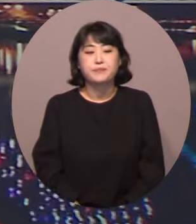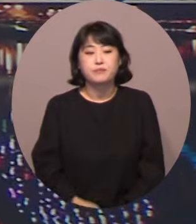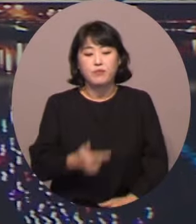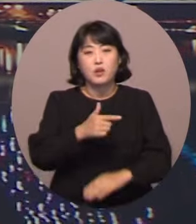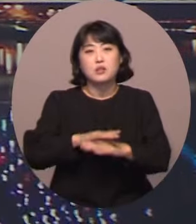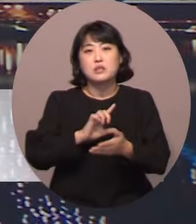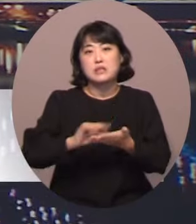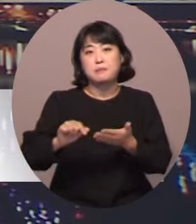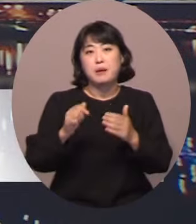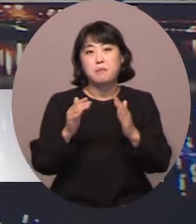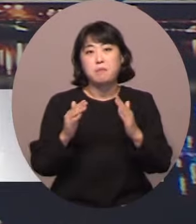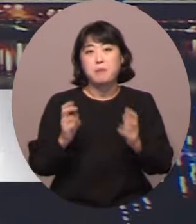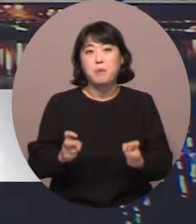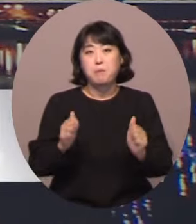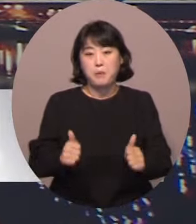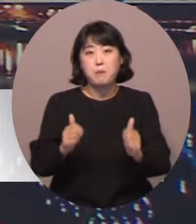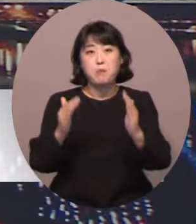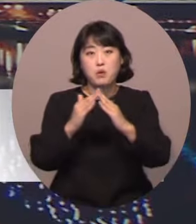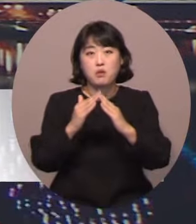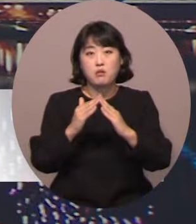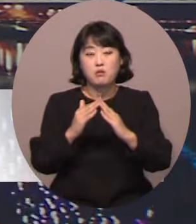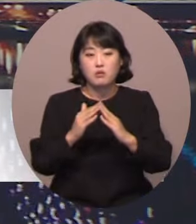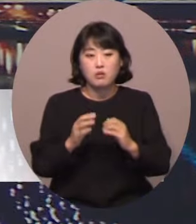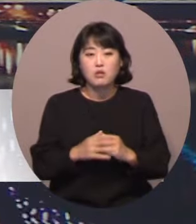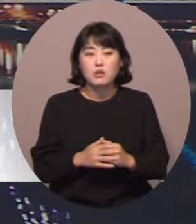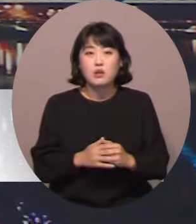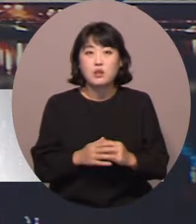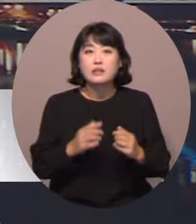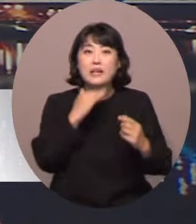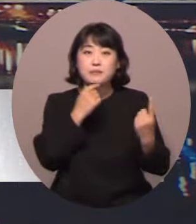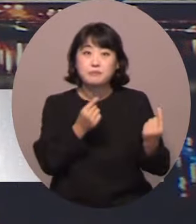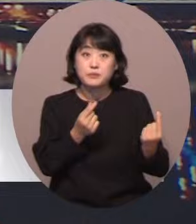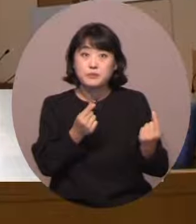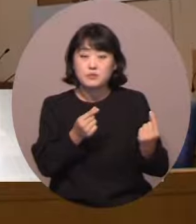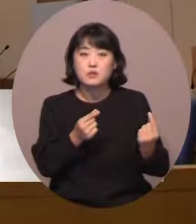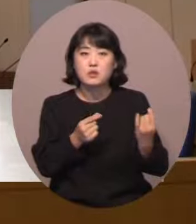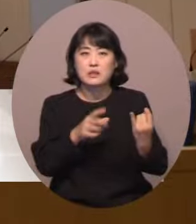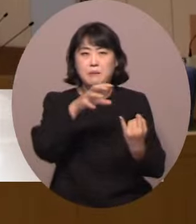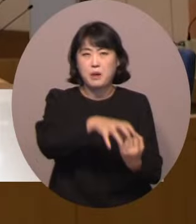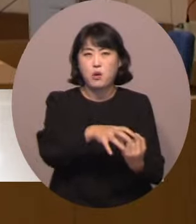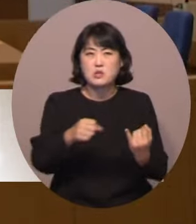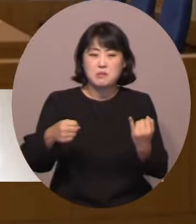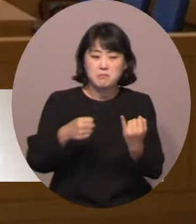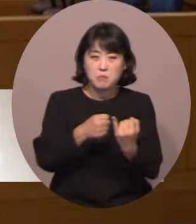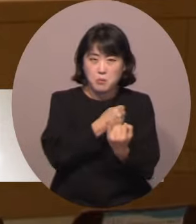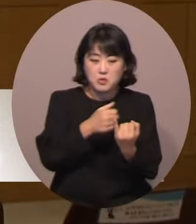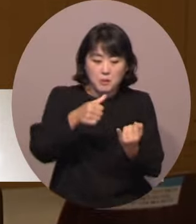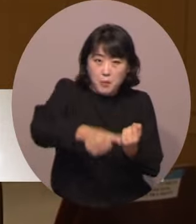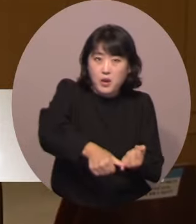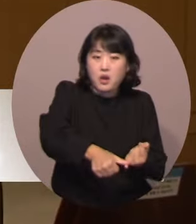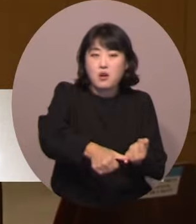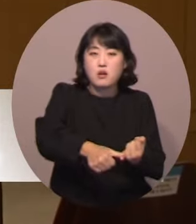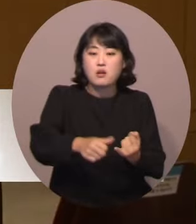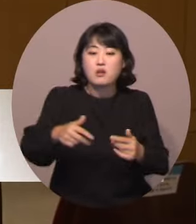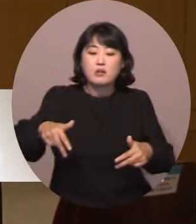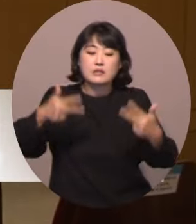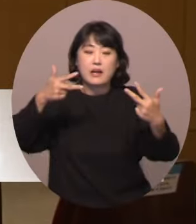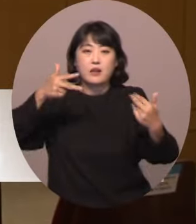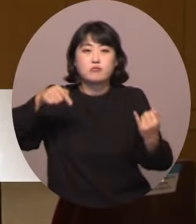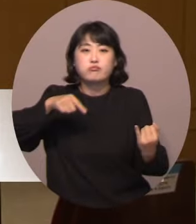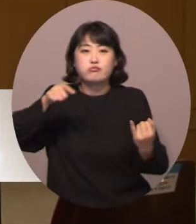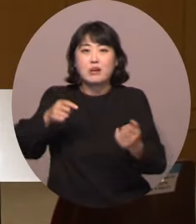대전지법 제 122 형사부가 또래 여학생을 감금하고 성폭행하며이를 영상 통화로 중계한 혐의로